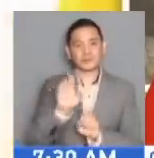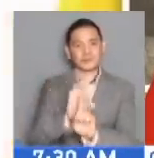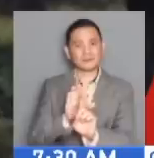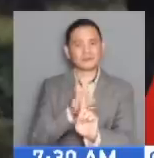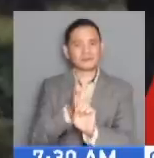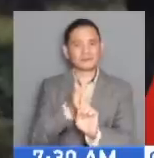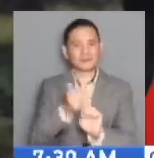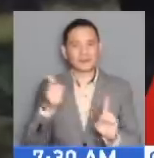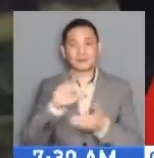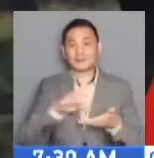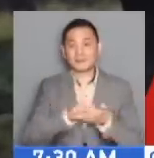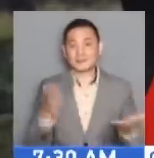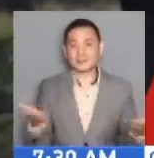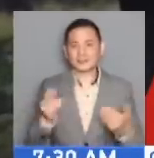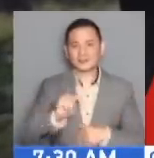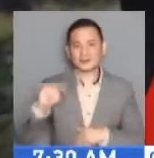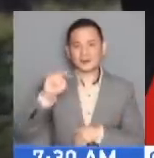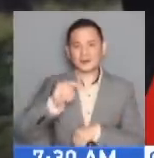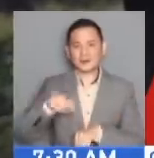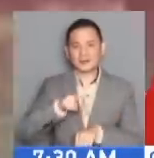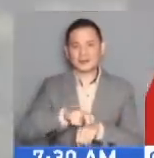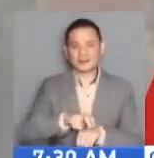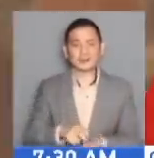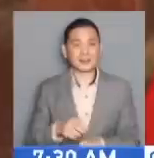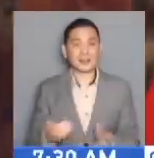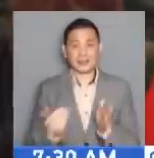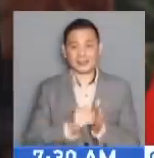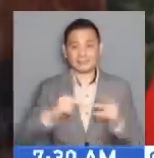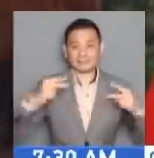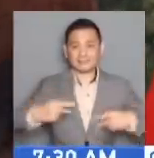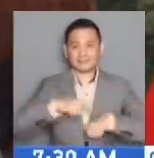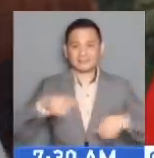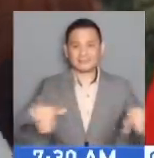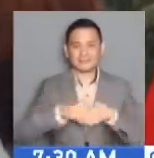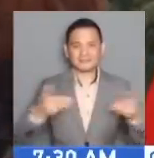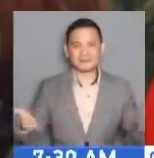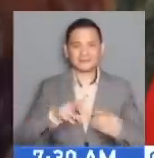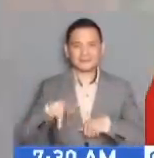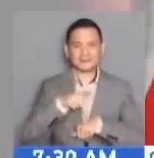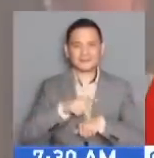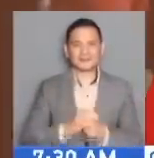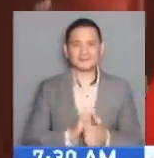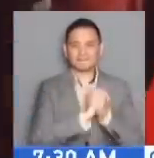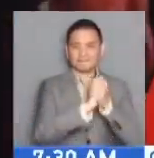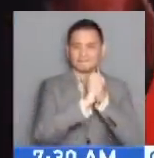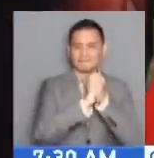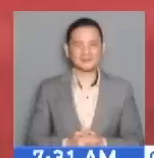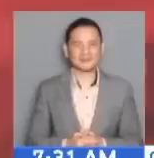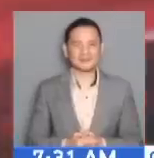Ireland. This month, nakatakda sila ikasal dito sa Pilipinas. Congratulations once again! Congratulations! Glyza and